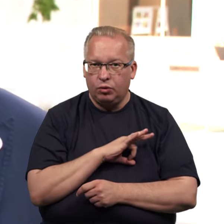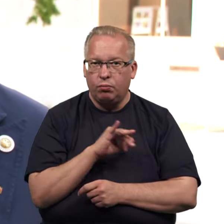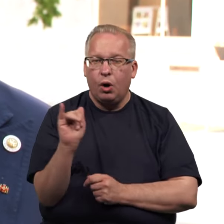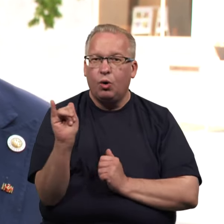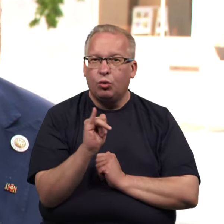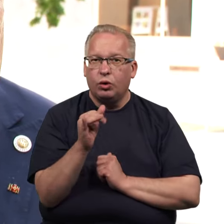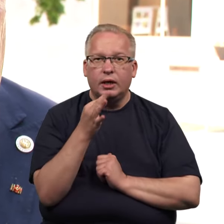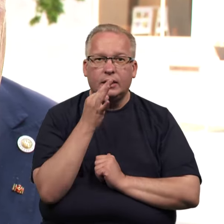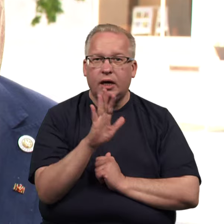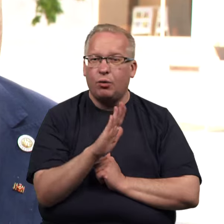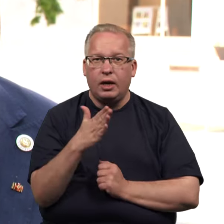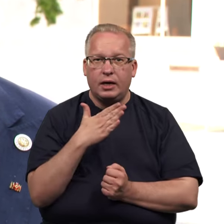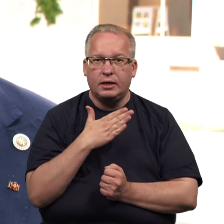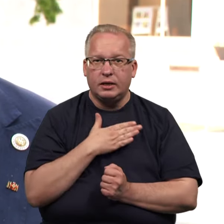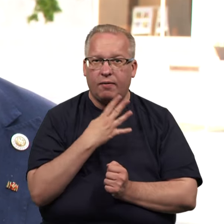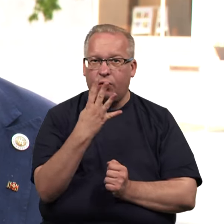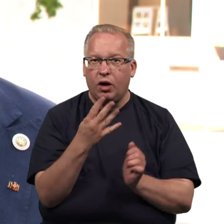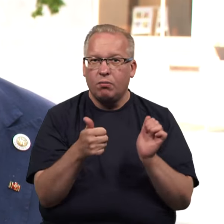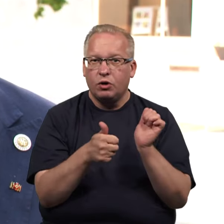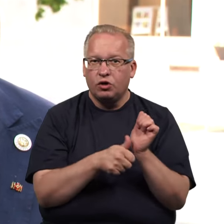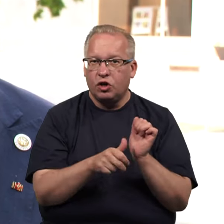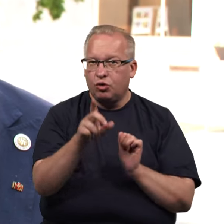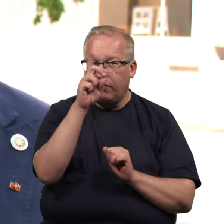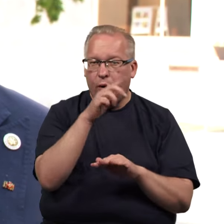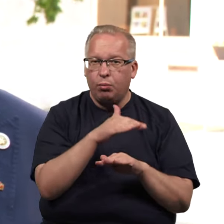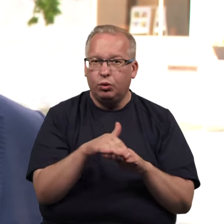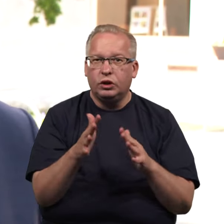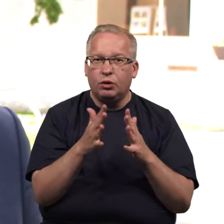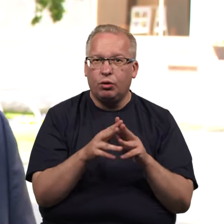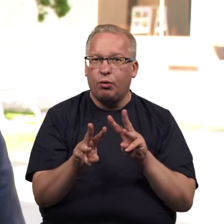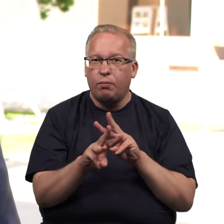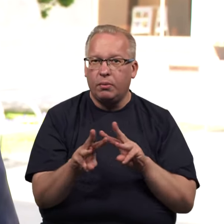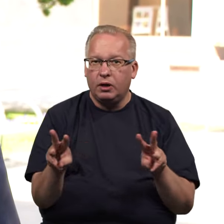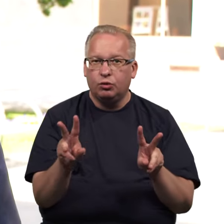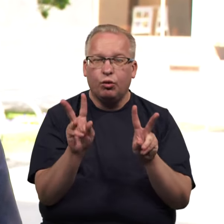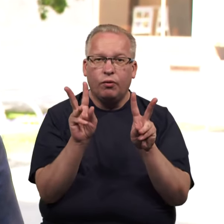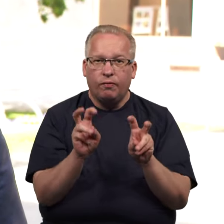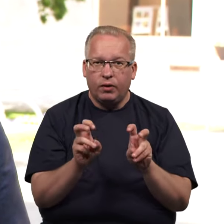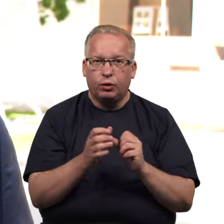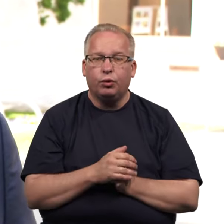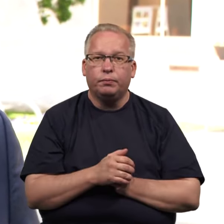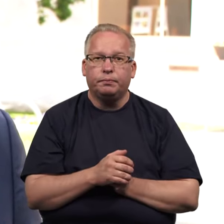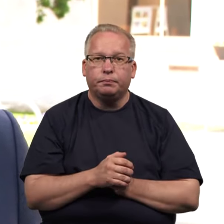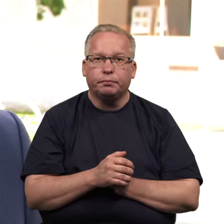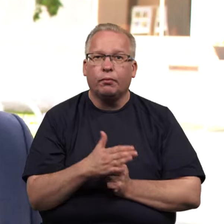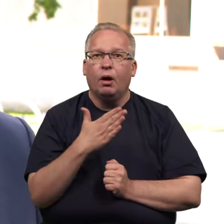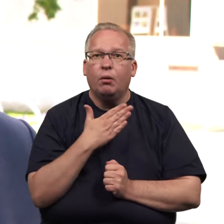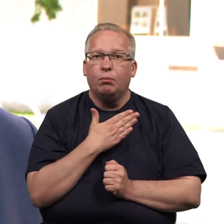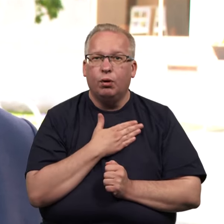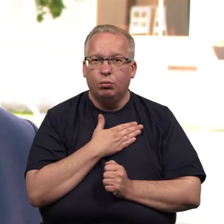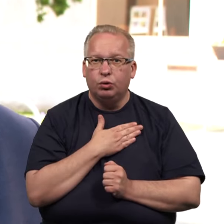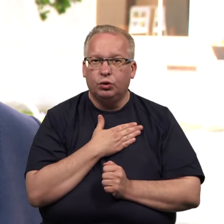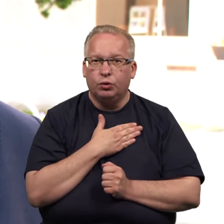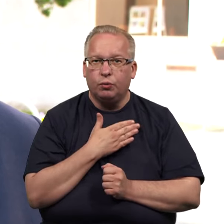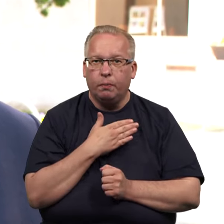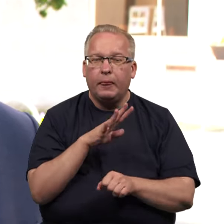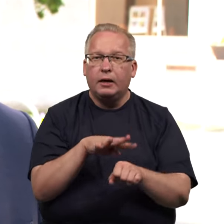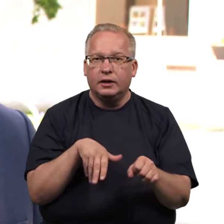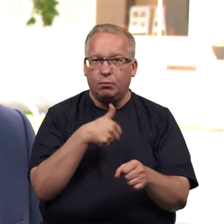jau kalba ne savo, o 46 valstybių užsienio reikalų ministrų vardu. Ir po mūsų spikerės Viktorijos